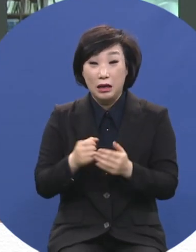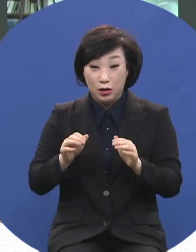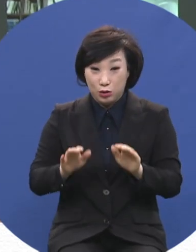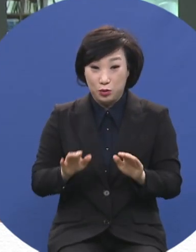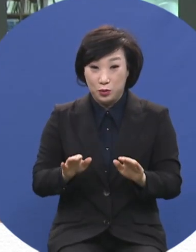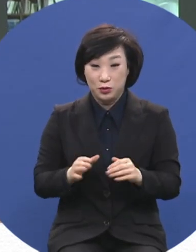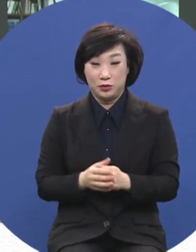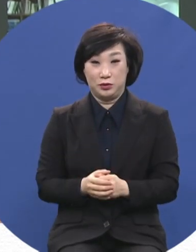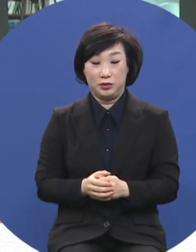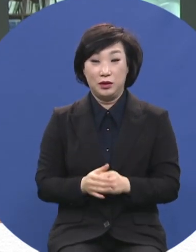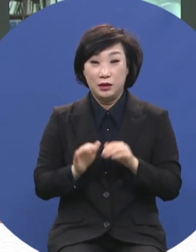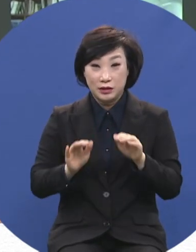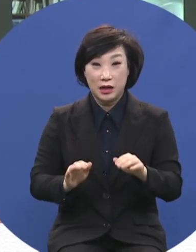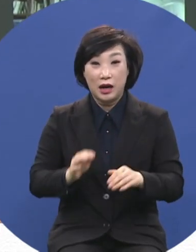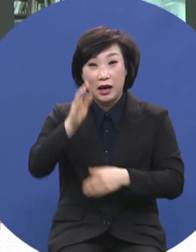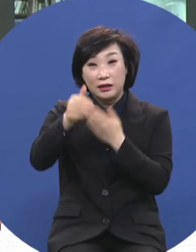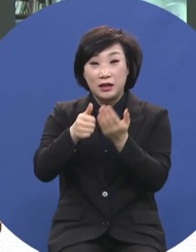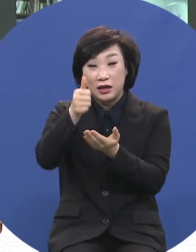그러면